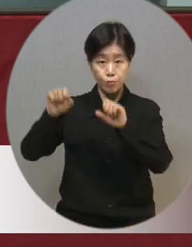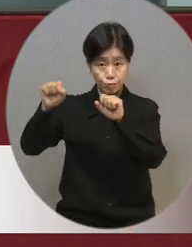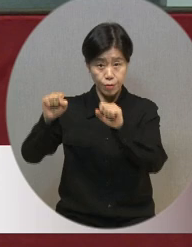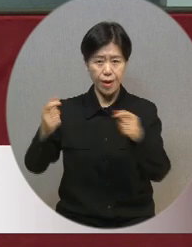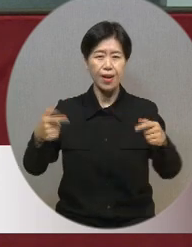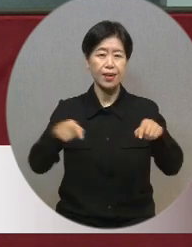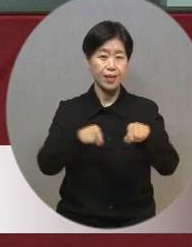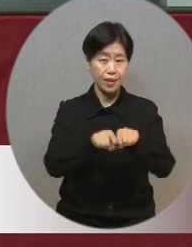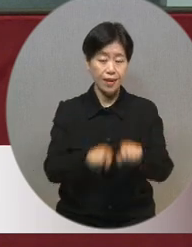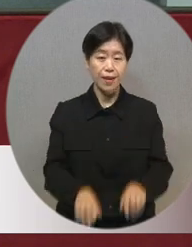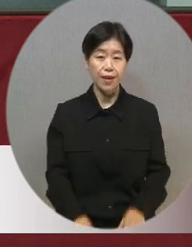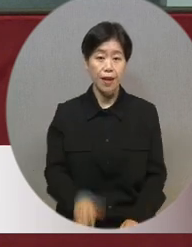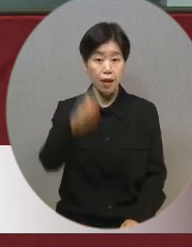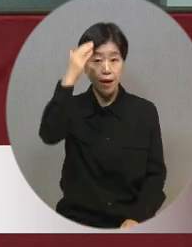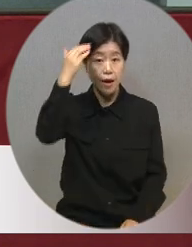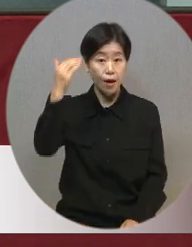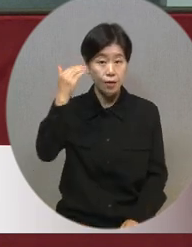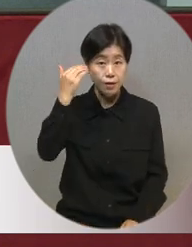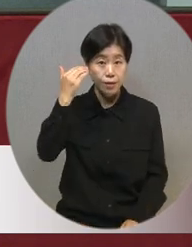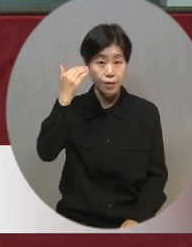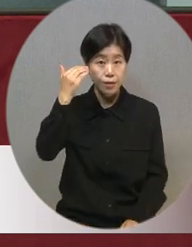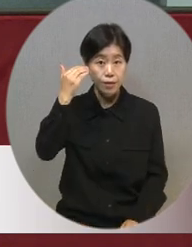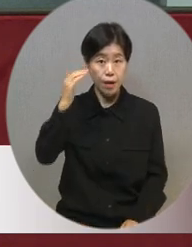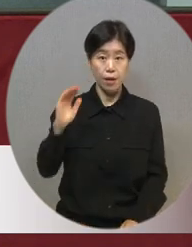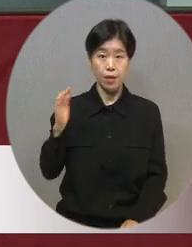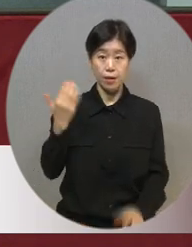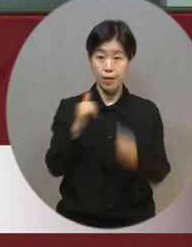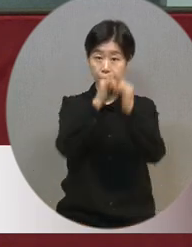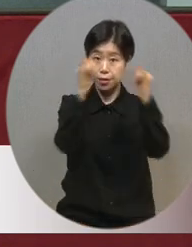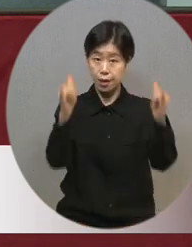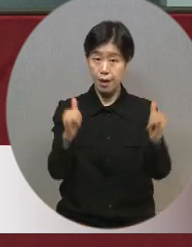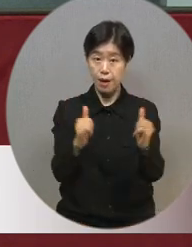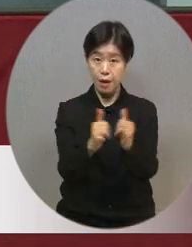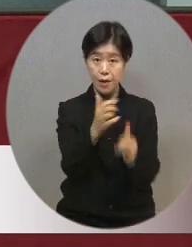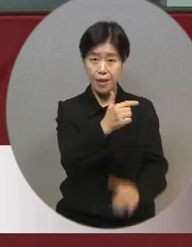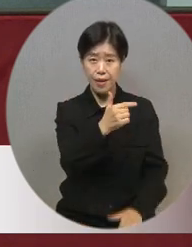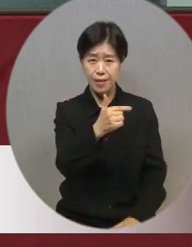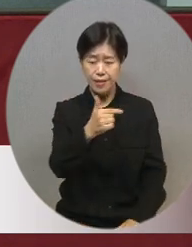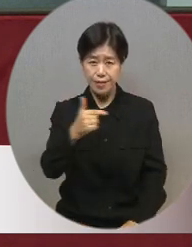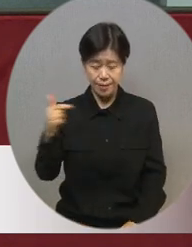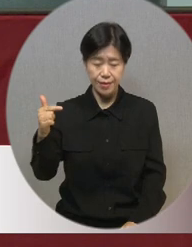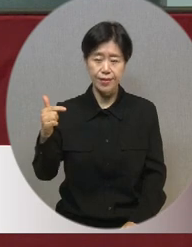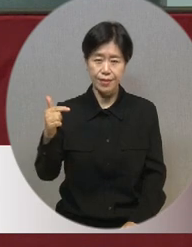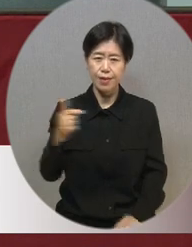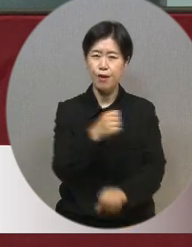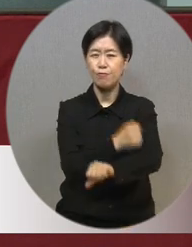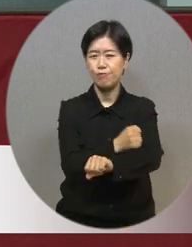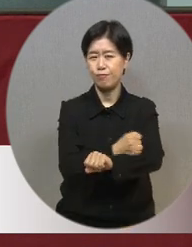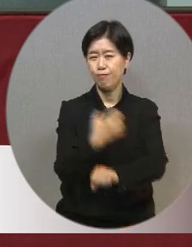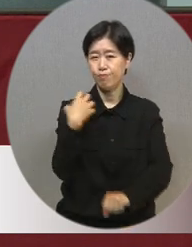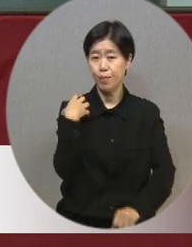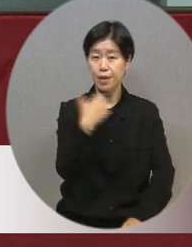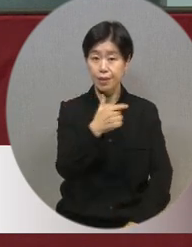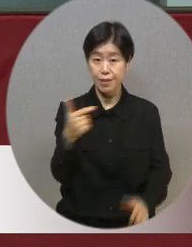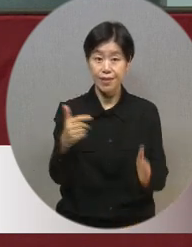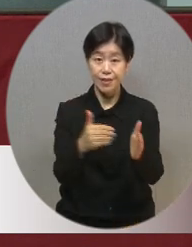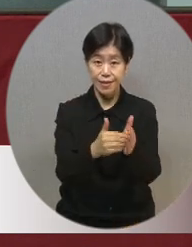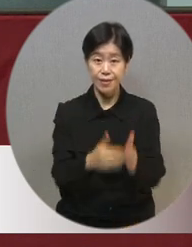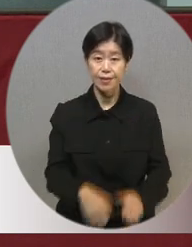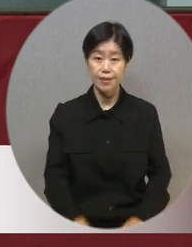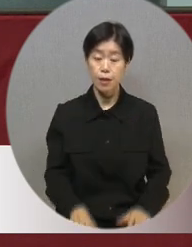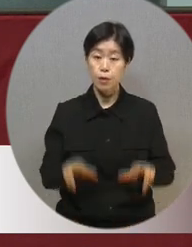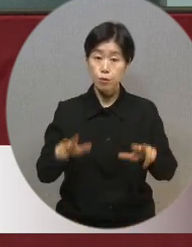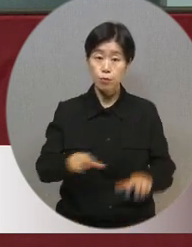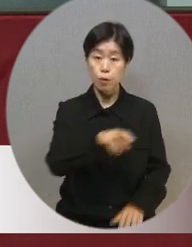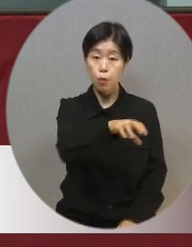더불어 대한민국의 현대사에 큰 족적을 남겼고 지금도 각계